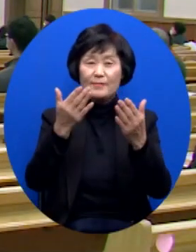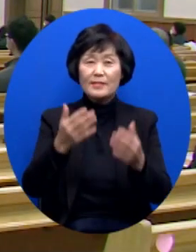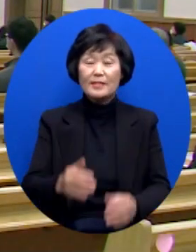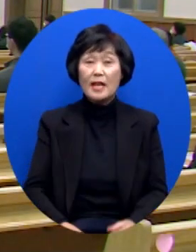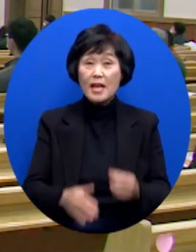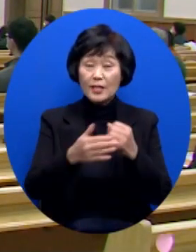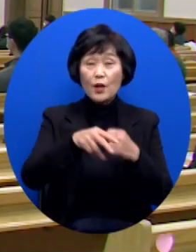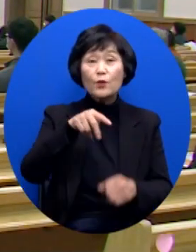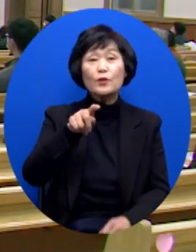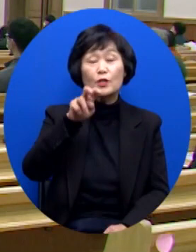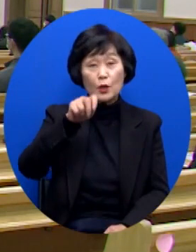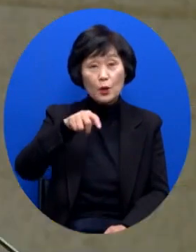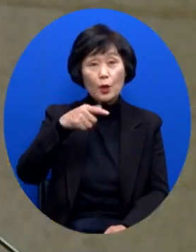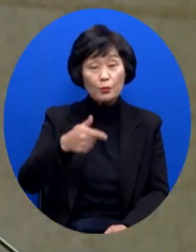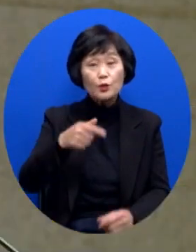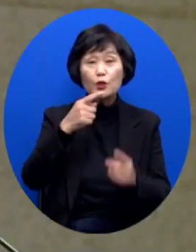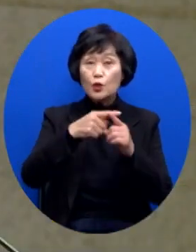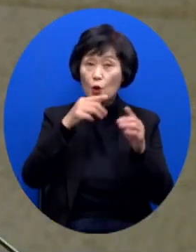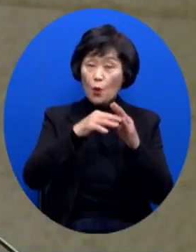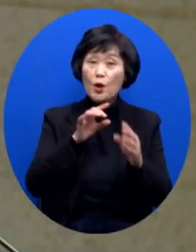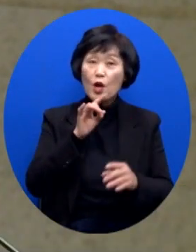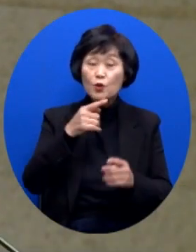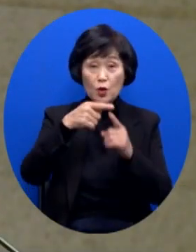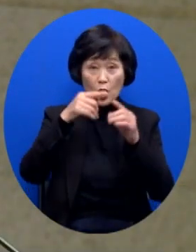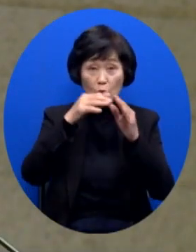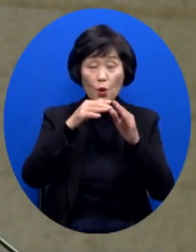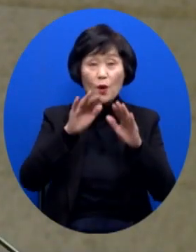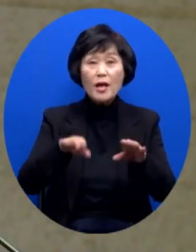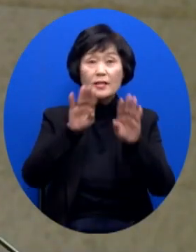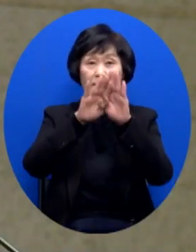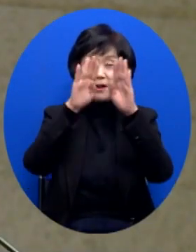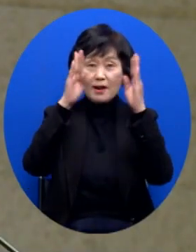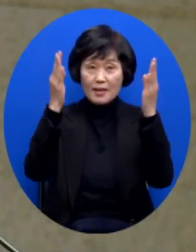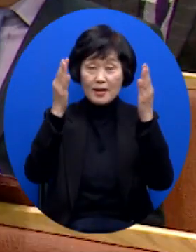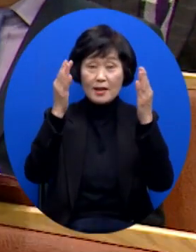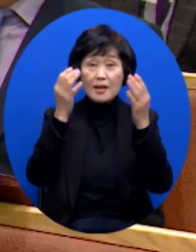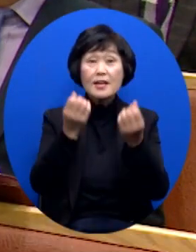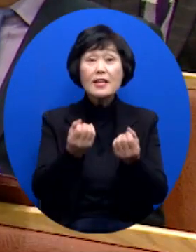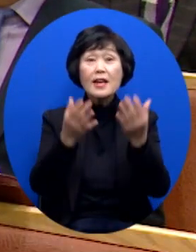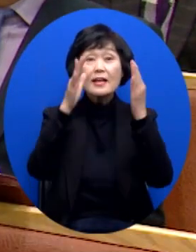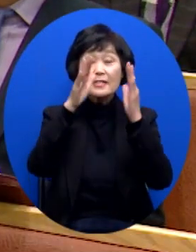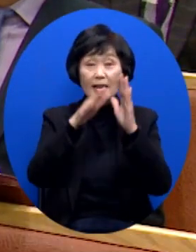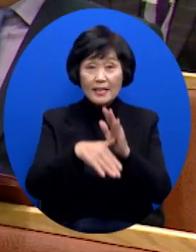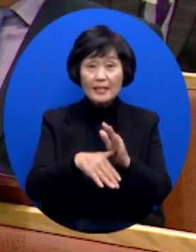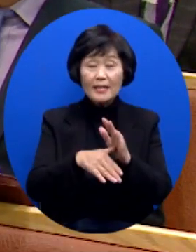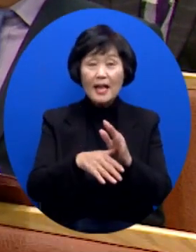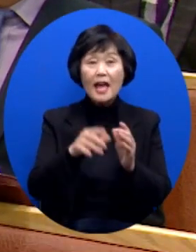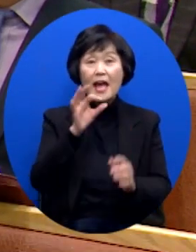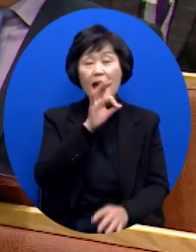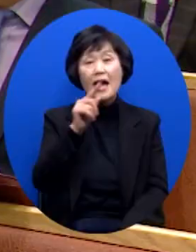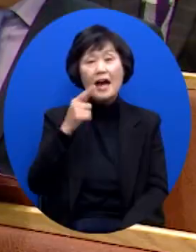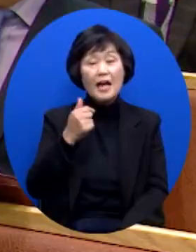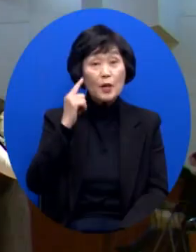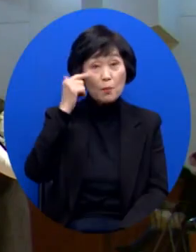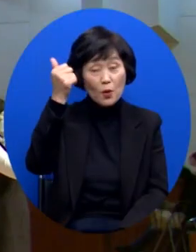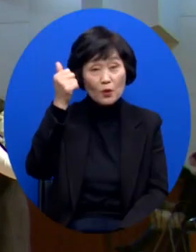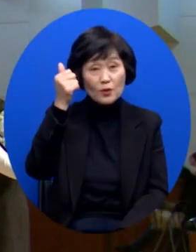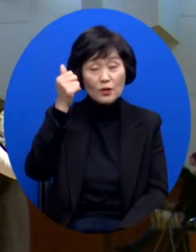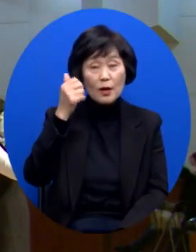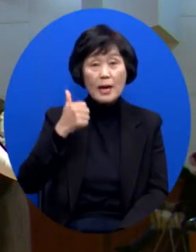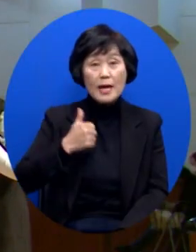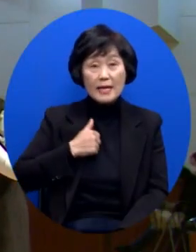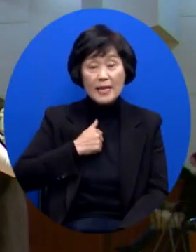대구 서문교회와 광진중앙교회에서 열린 이번 행사에는 예수 비전교회 안희환 목사, 캐나다